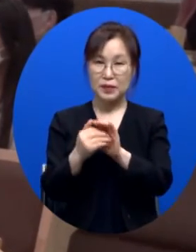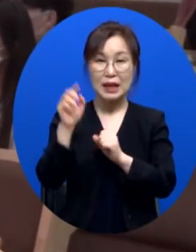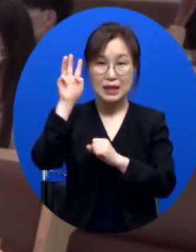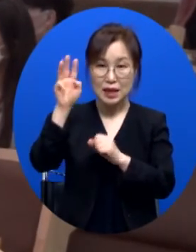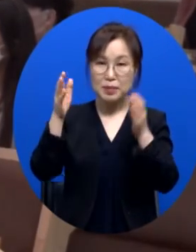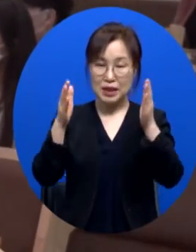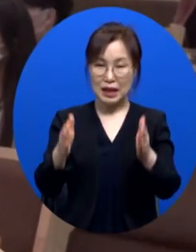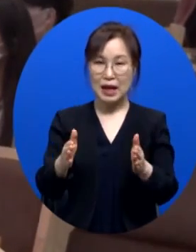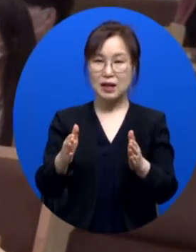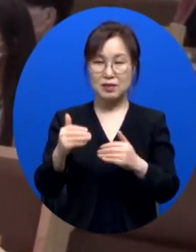진행 되십니다